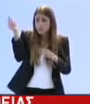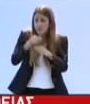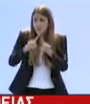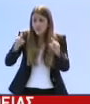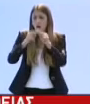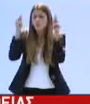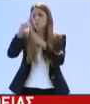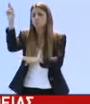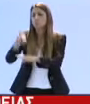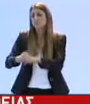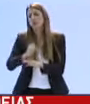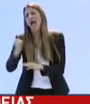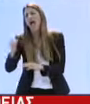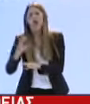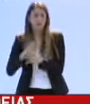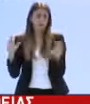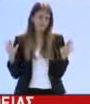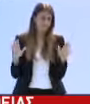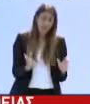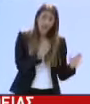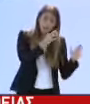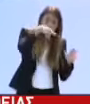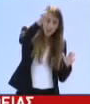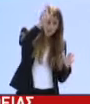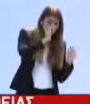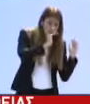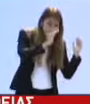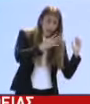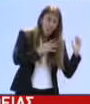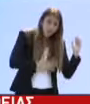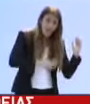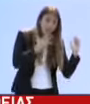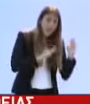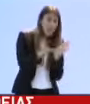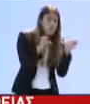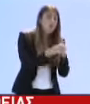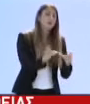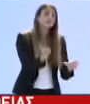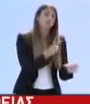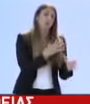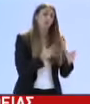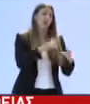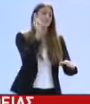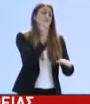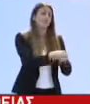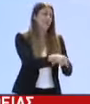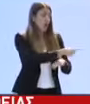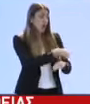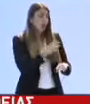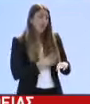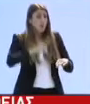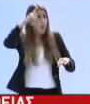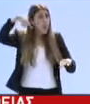μεγάλη κοινωνική πλειοψηφία, η σιωπηλή πλειοψηφία, εξακολουθεί να θέλει την Ελλάδα μια σύγχρονη